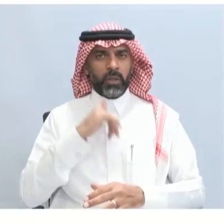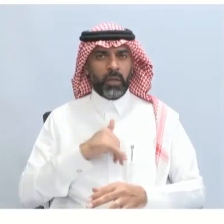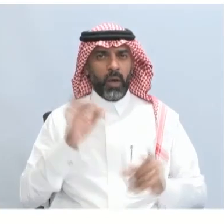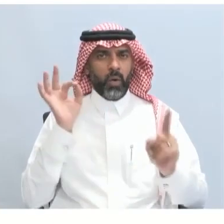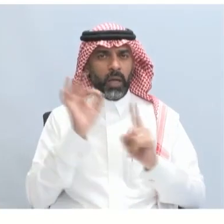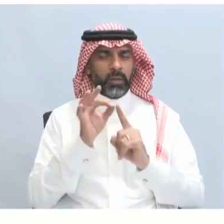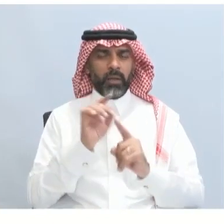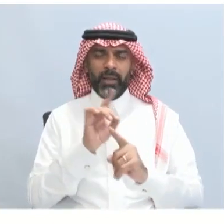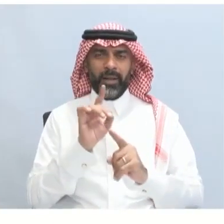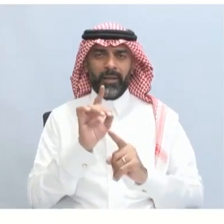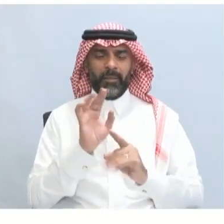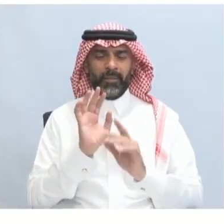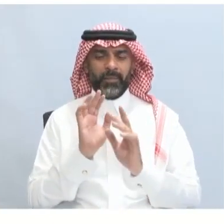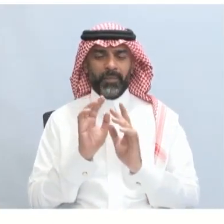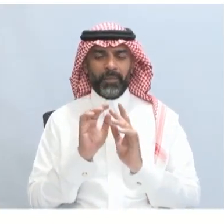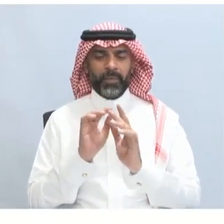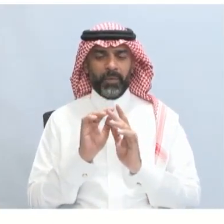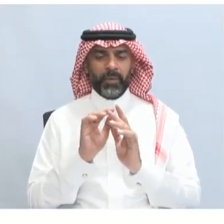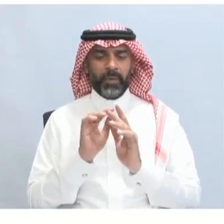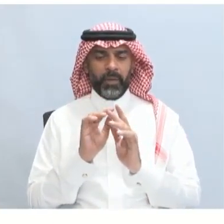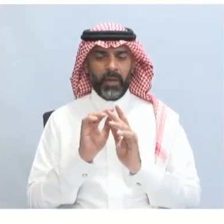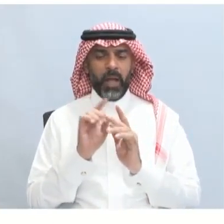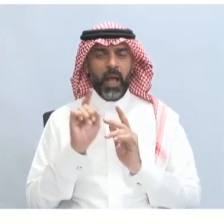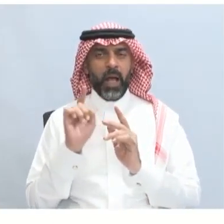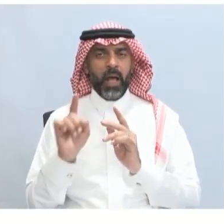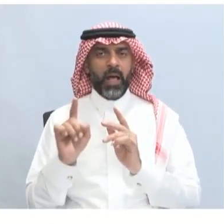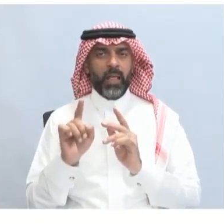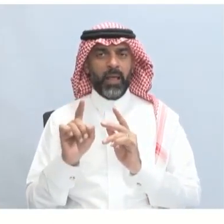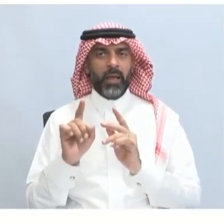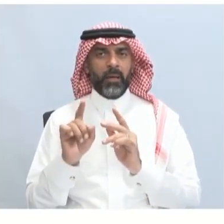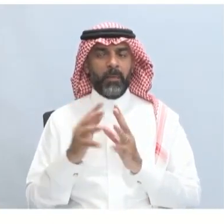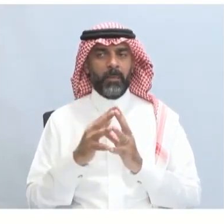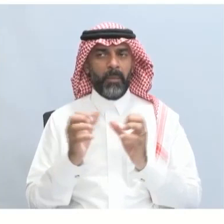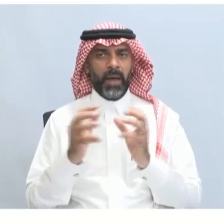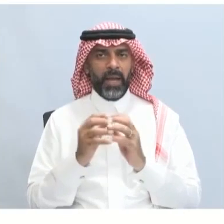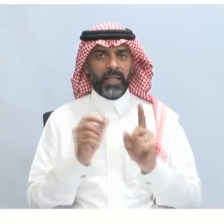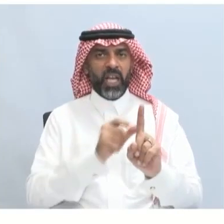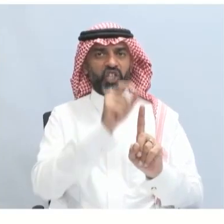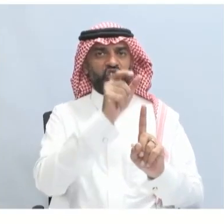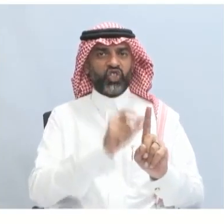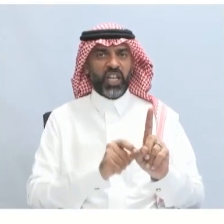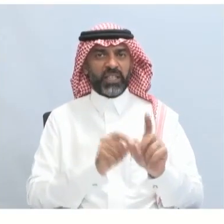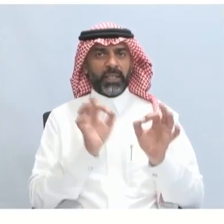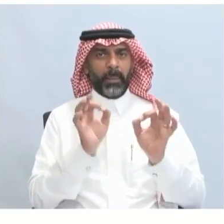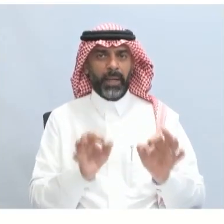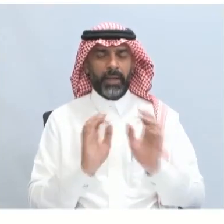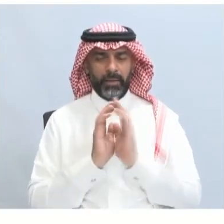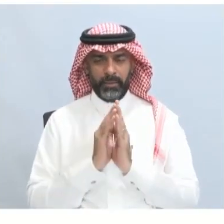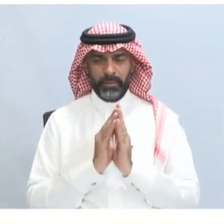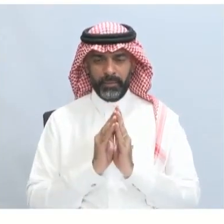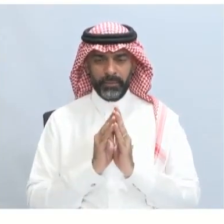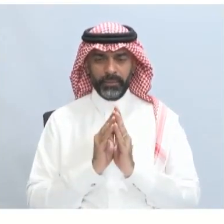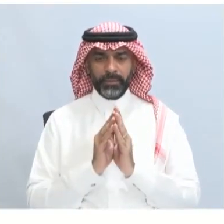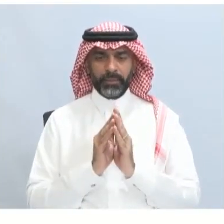فاذا هذا هو المقصود بجانب الشخص الطبيعي الشخص الطبيعي ووضحنا هذا